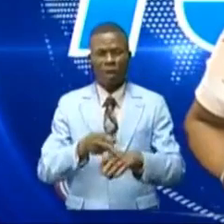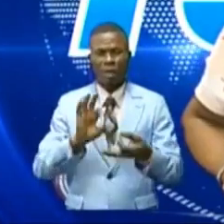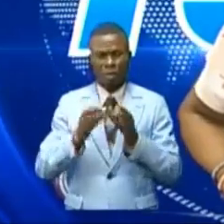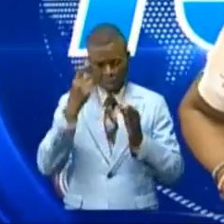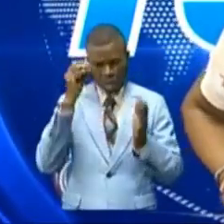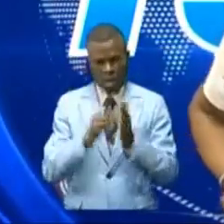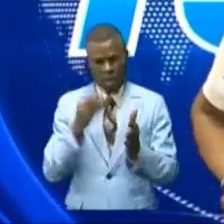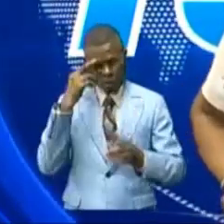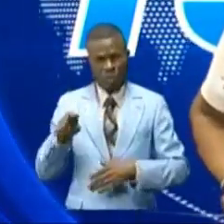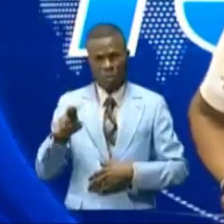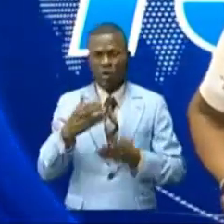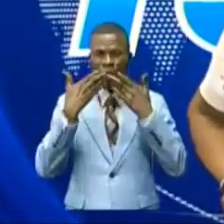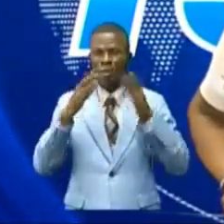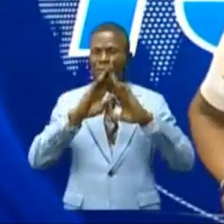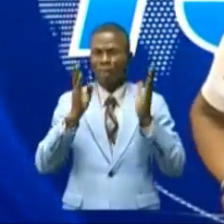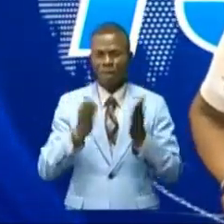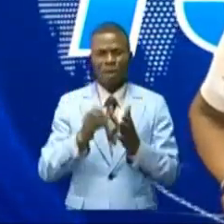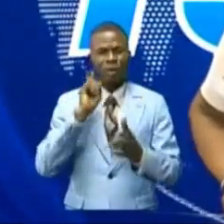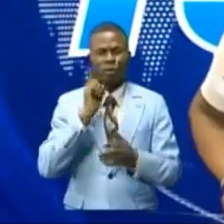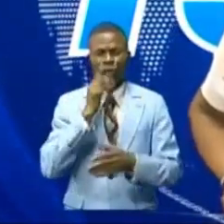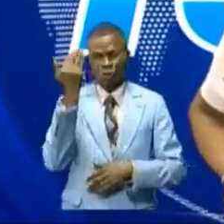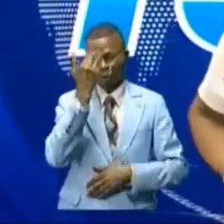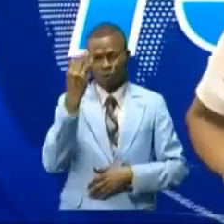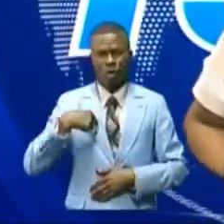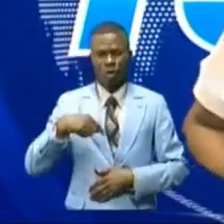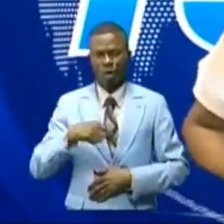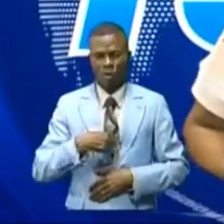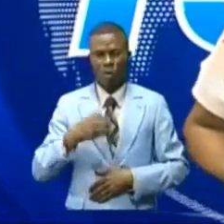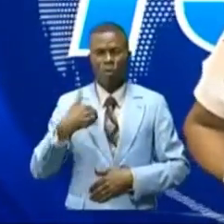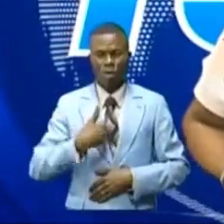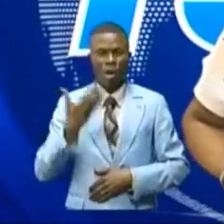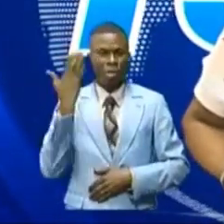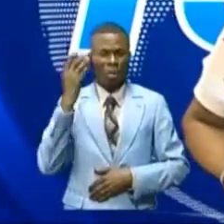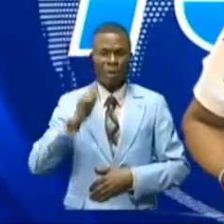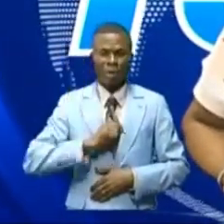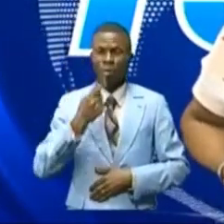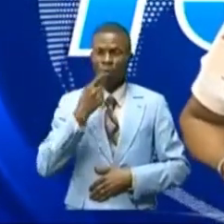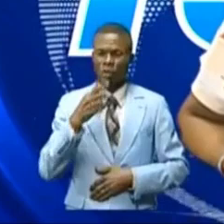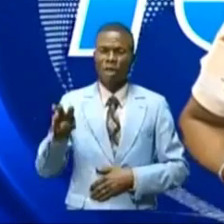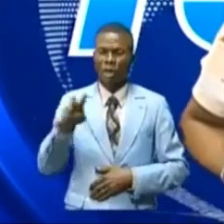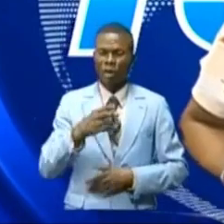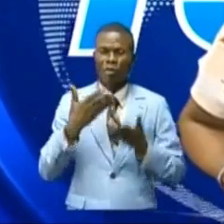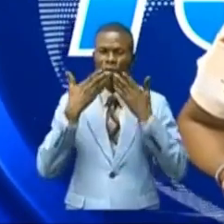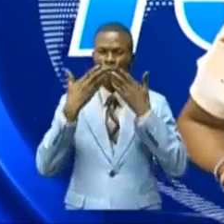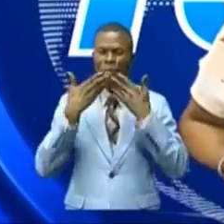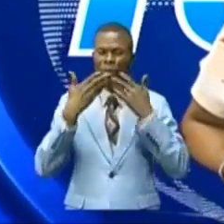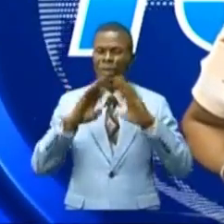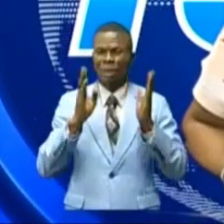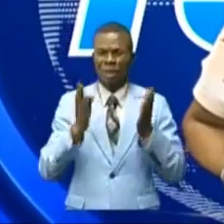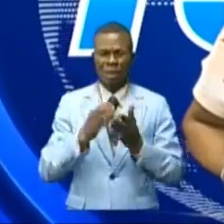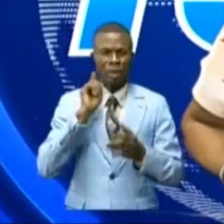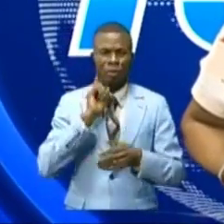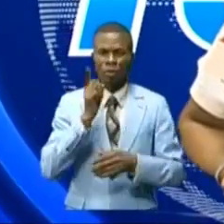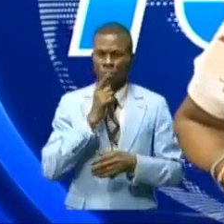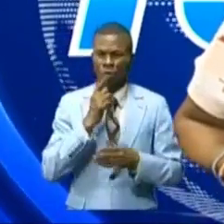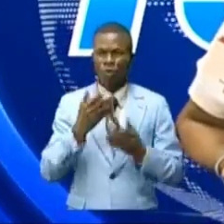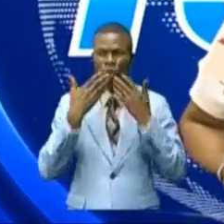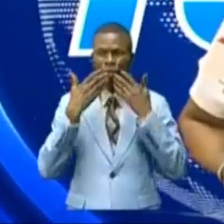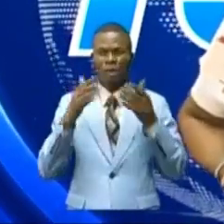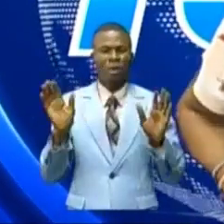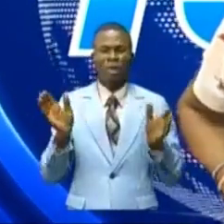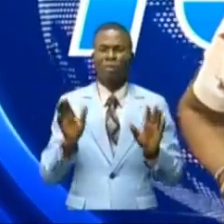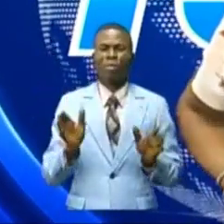20h. Merci à toute l'équipe technique. Merci également à Keren Kankolongo d'avoir concouru à sa rédaction et à